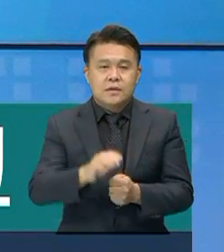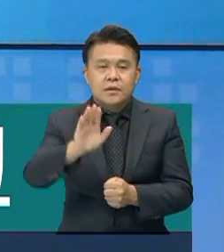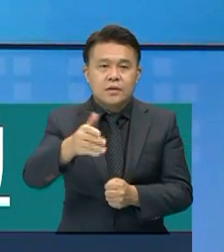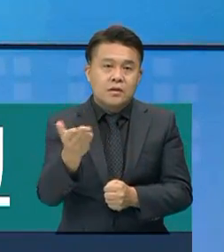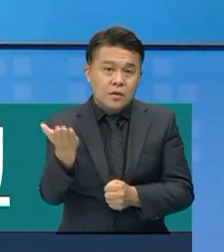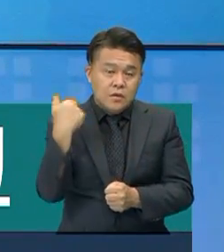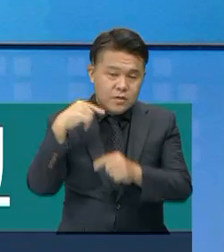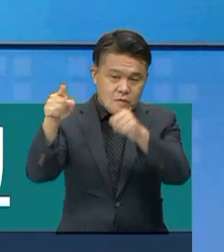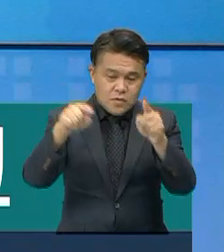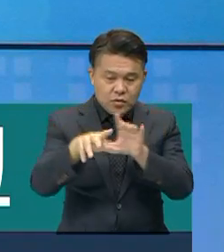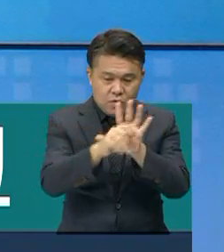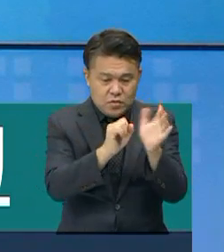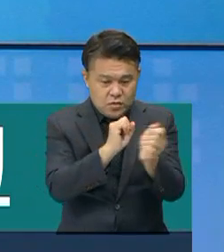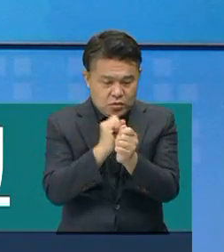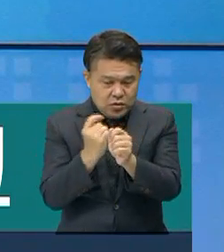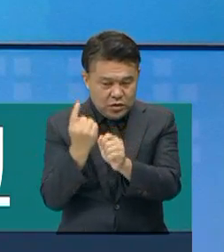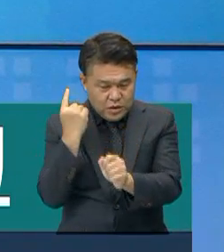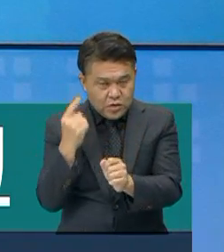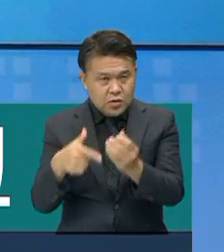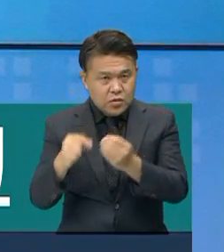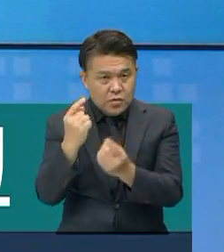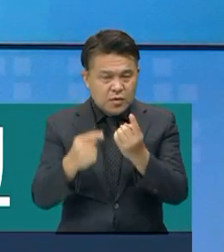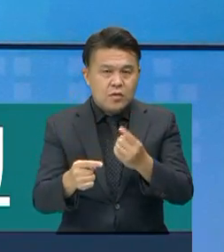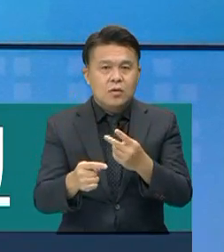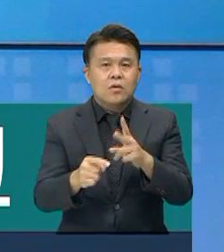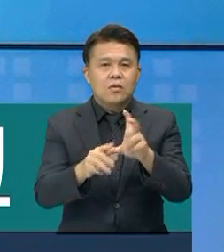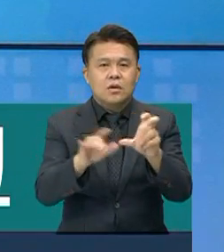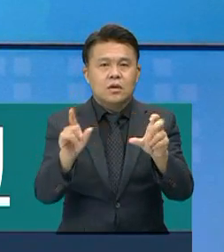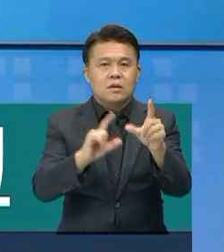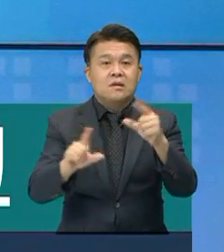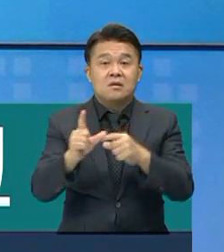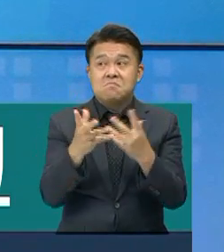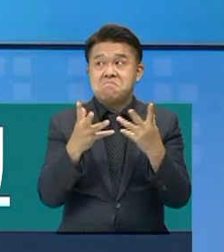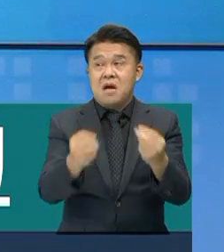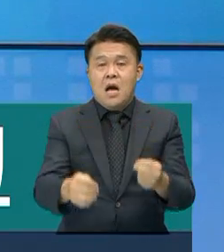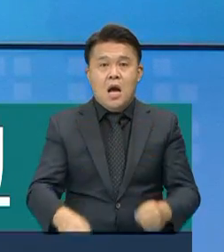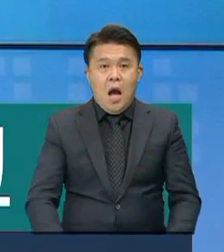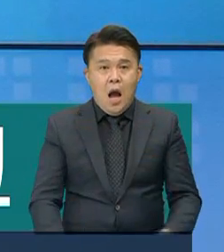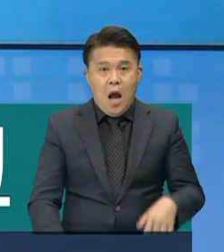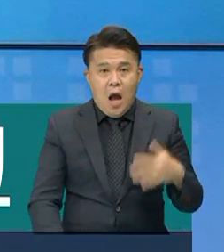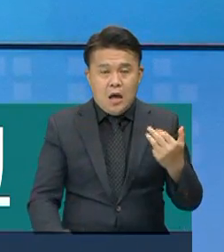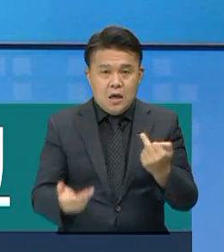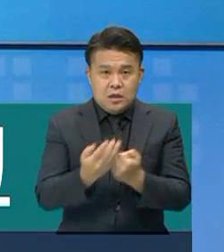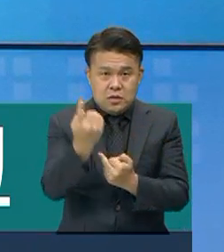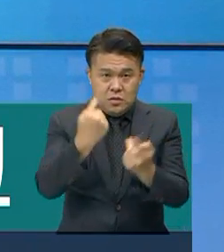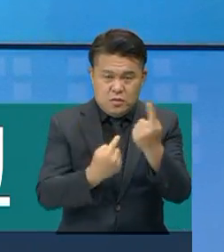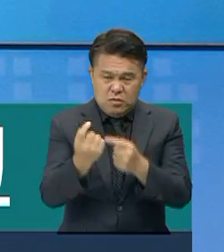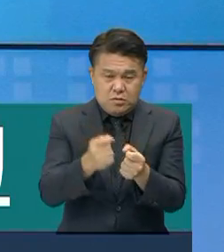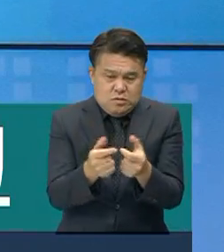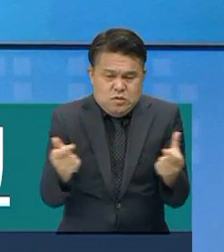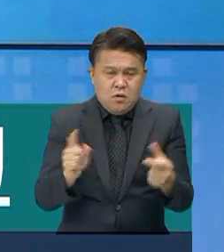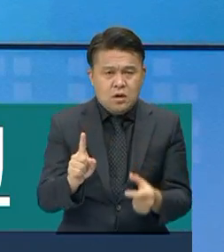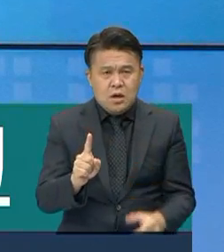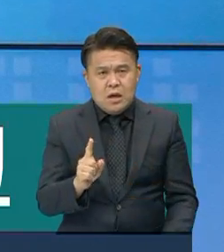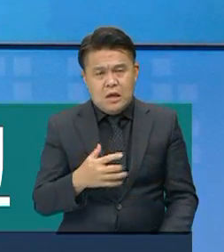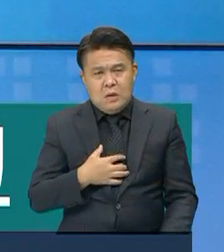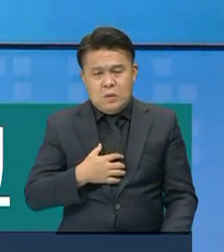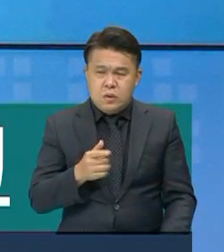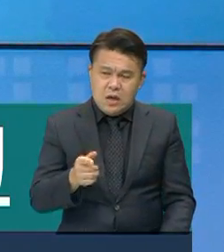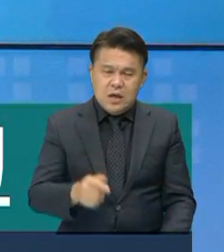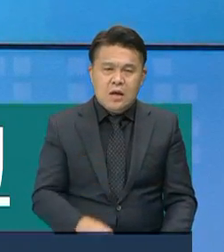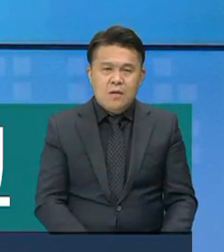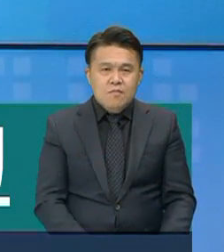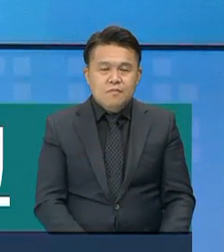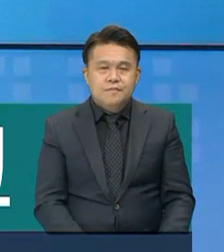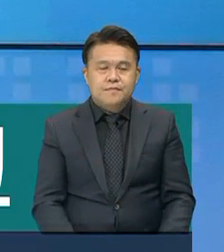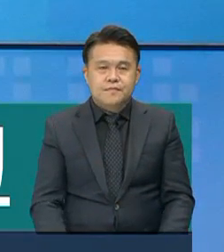전국 코로나19 확진자가 지난해 추석 때보다 25배나 많이 발생하고 제주 방문객도 더 늘어날 것으로